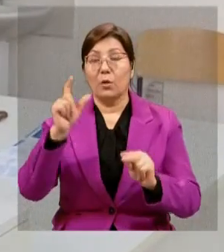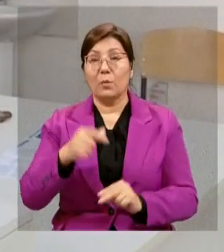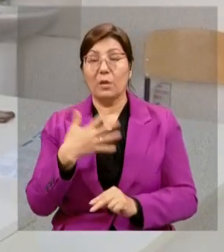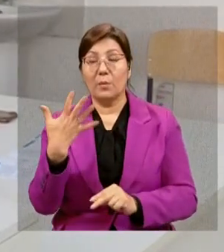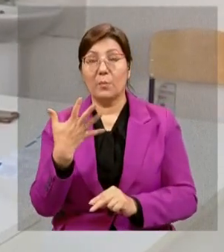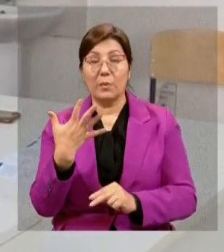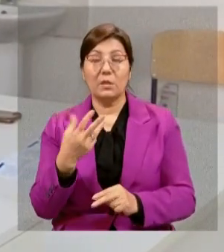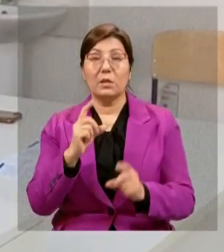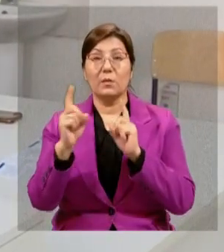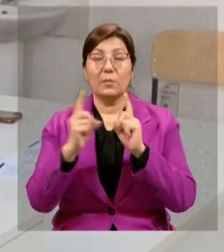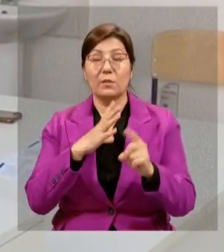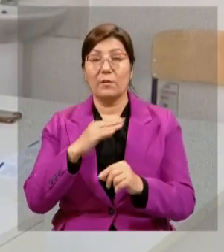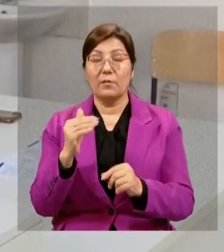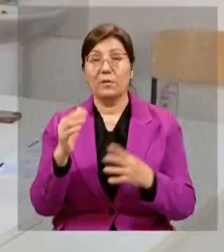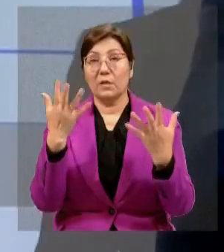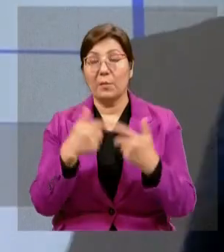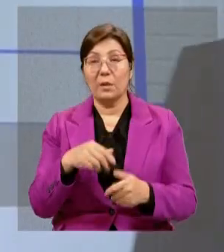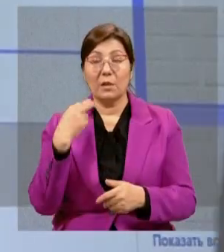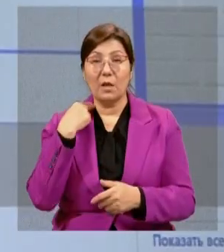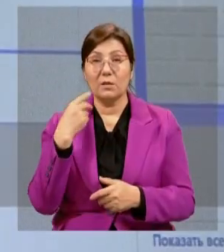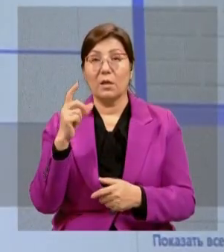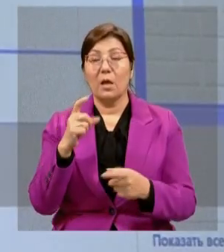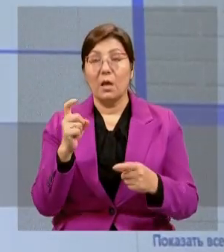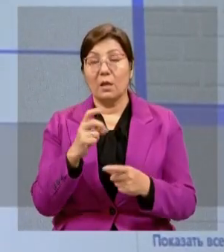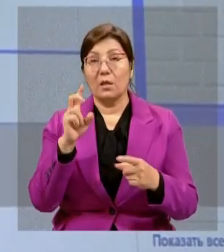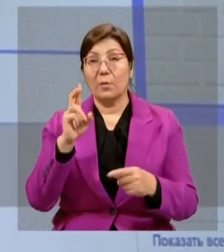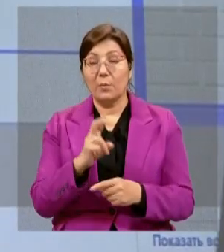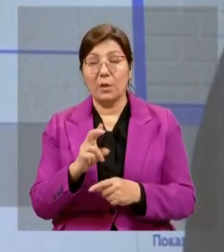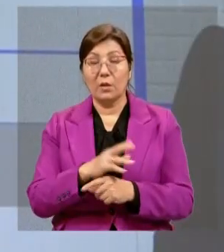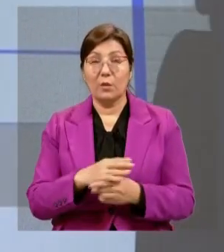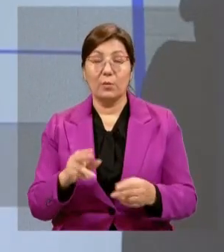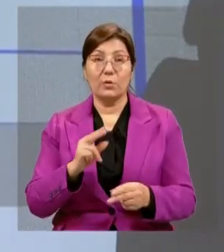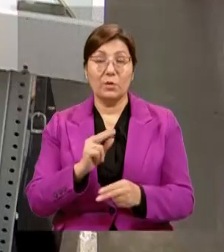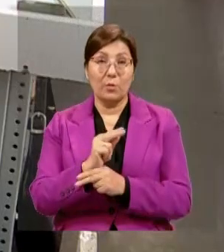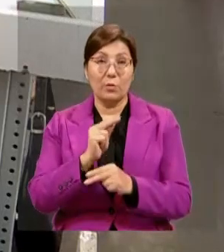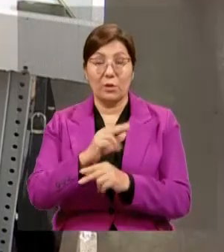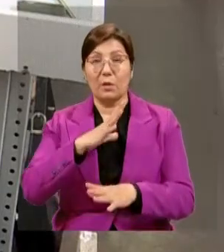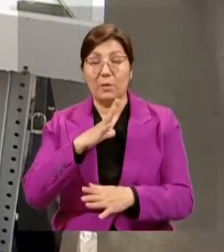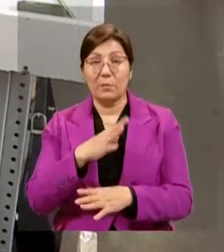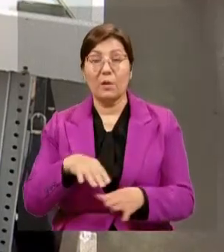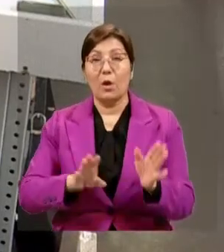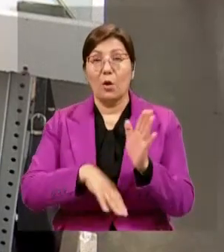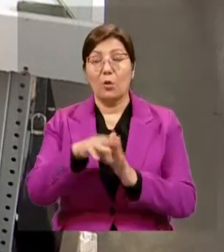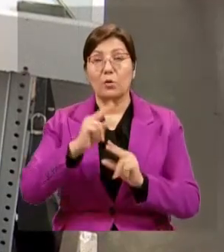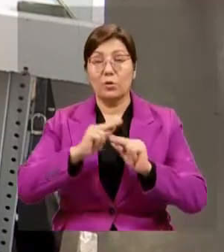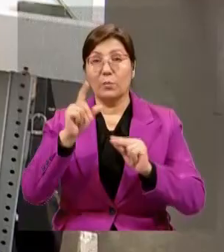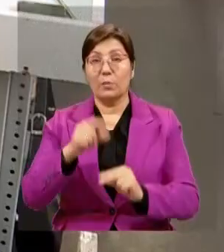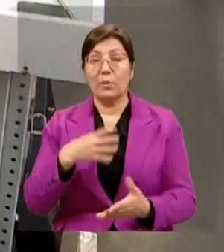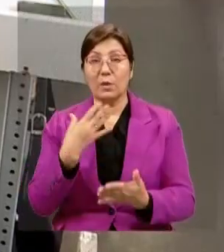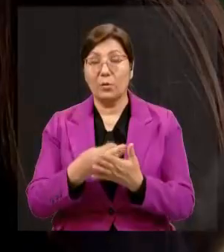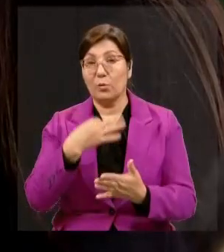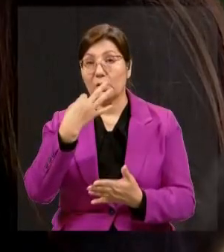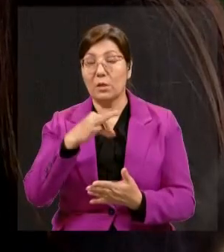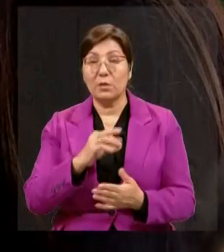семинар ұйымдастырылды. Физика, математика, ағылшын, химия, биология бойынша 100-ге мұғалім оқытылды. Облыстың үздік педагогтері өз тәжірибелерімен